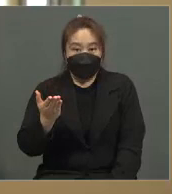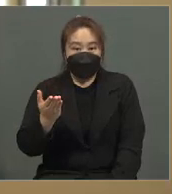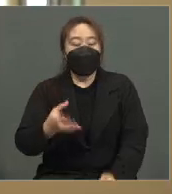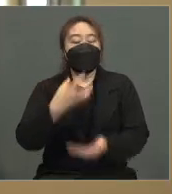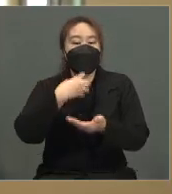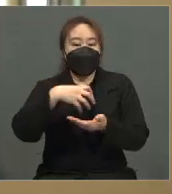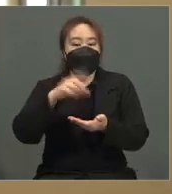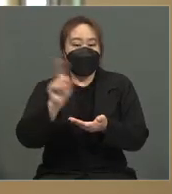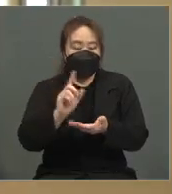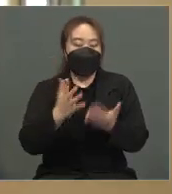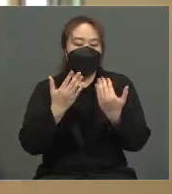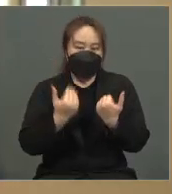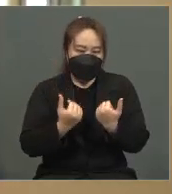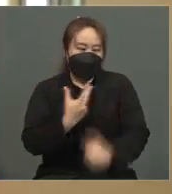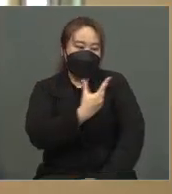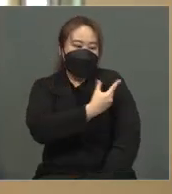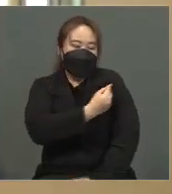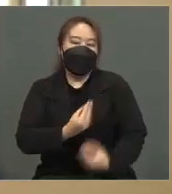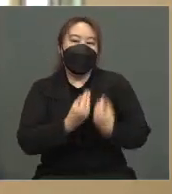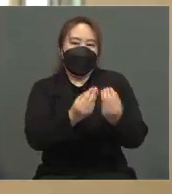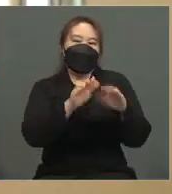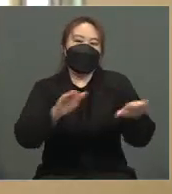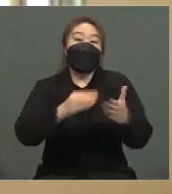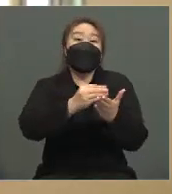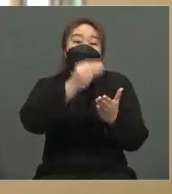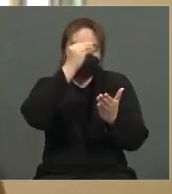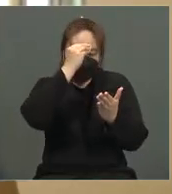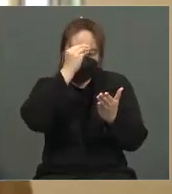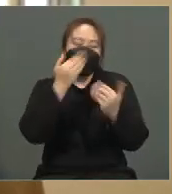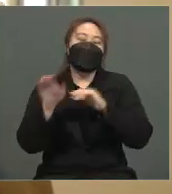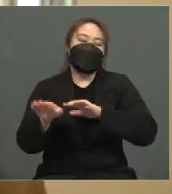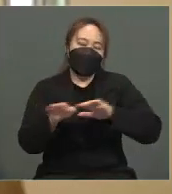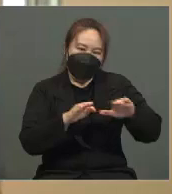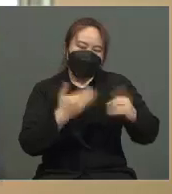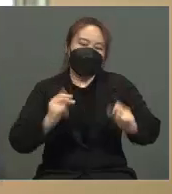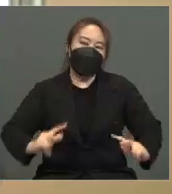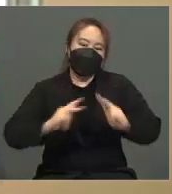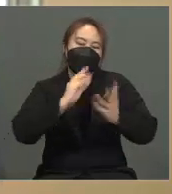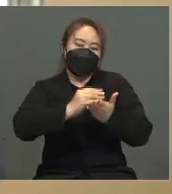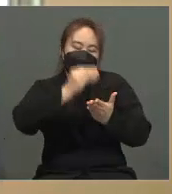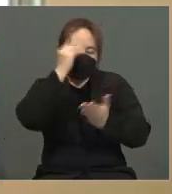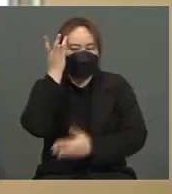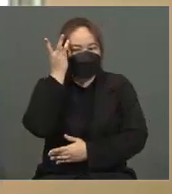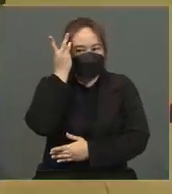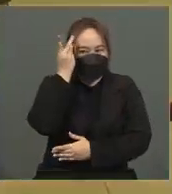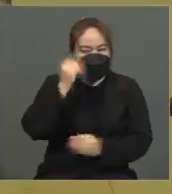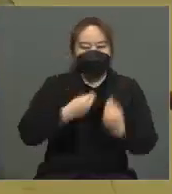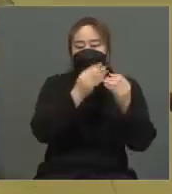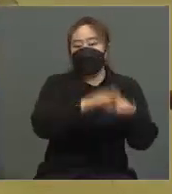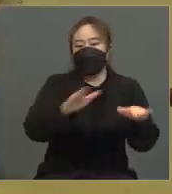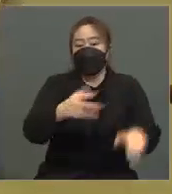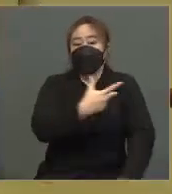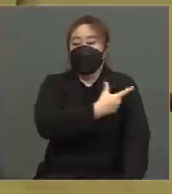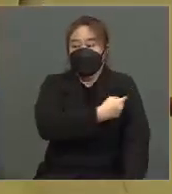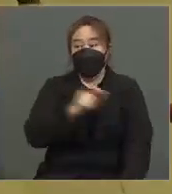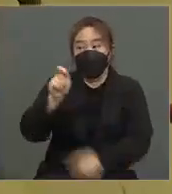ปิดเผยถึงความพร้อมในการฉีดวัคซีนแก่เด็กนักเรียนว่านั้นกระทรวงศึกษาธิการนะครับได้พิจารณาการฉีดวัคซีนในเด็กตามที่อย.ให้